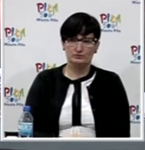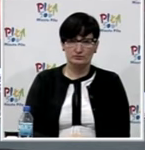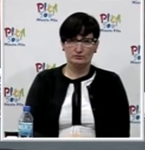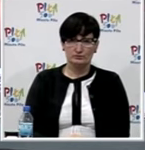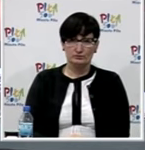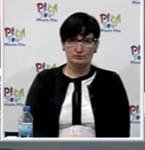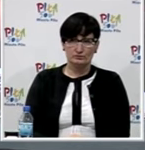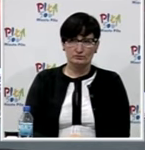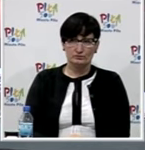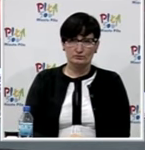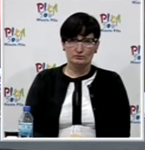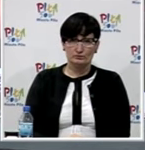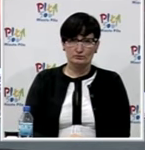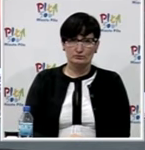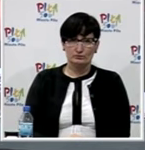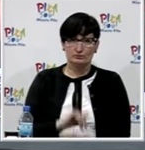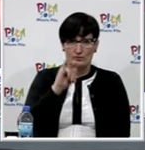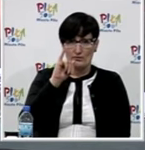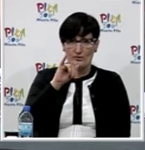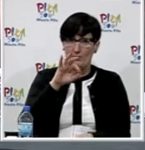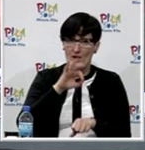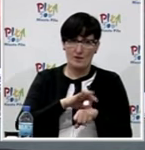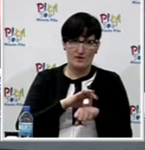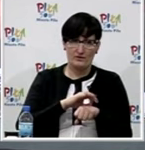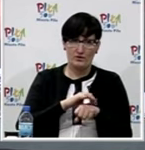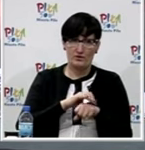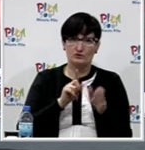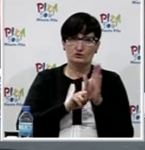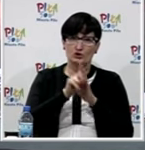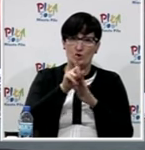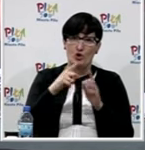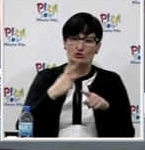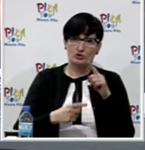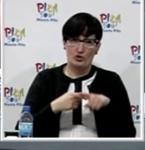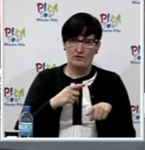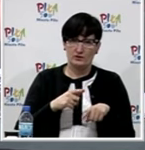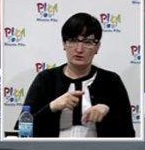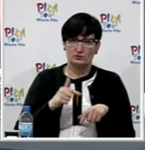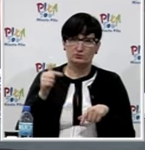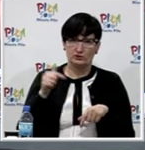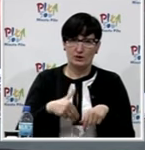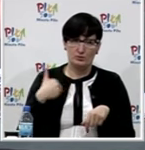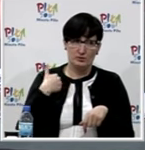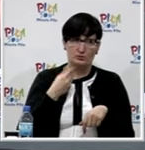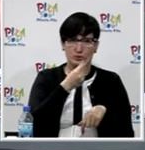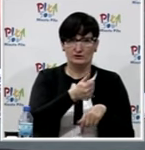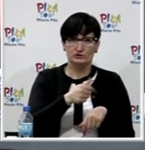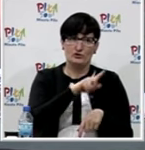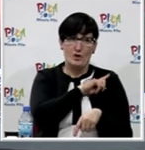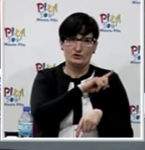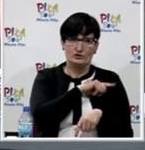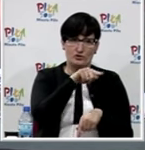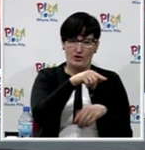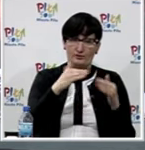i na pewno wysokie odszkodowanie przysługiwałoby z tego tytułu właścicielom tych